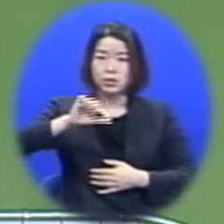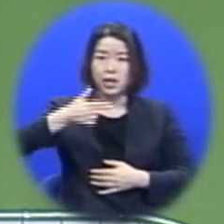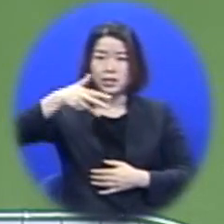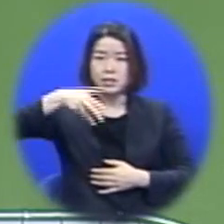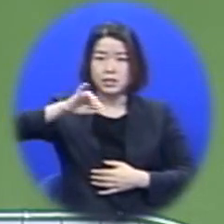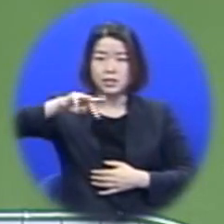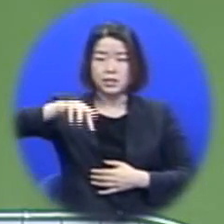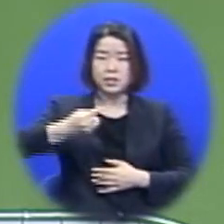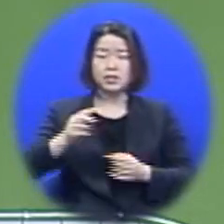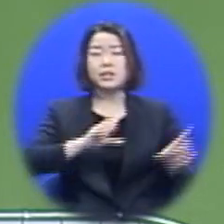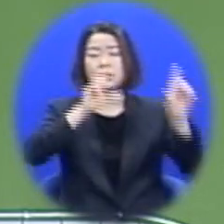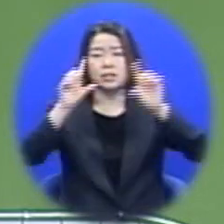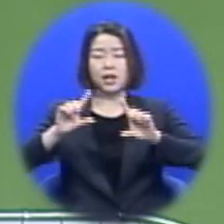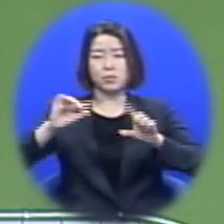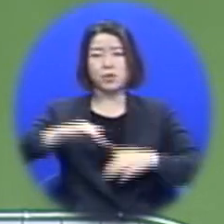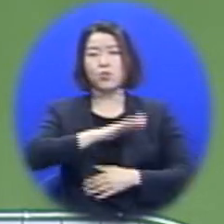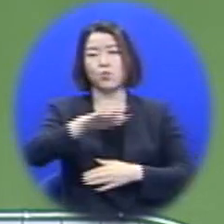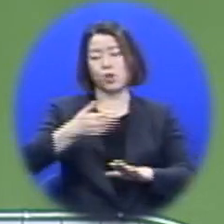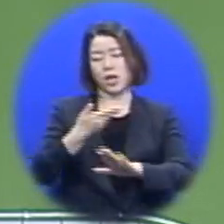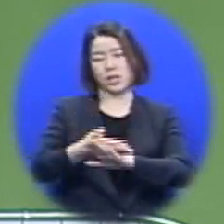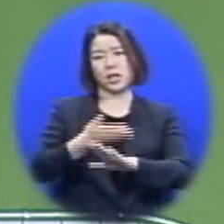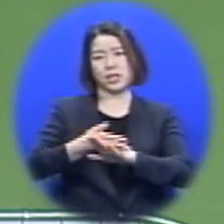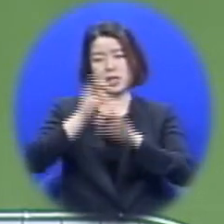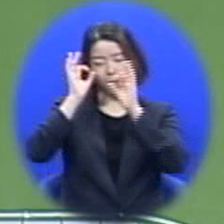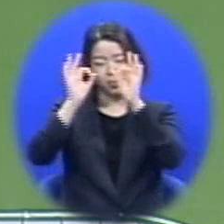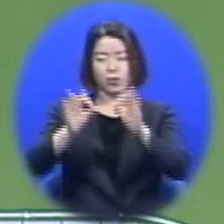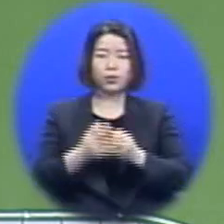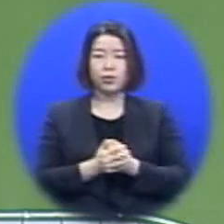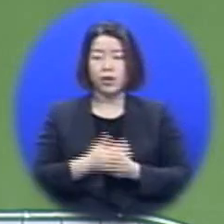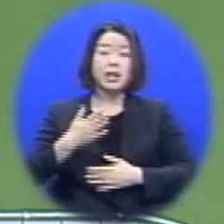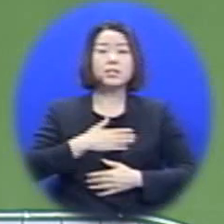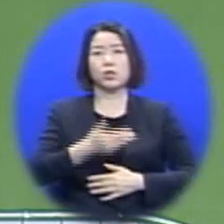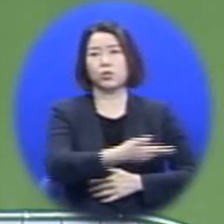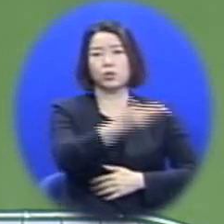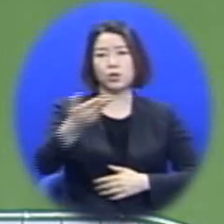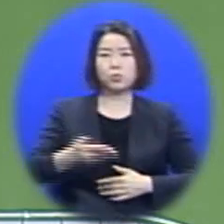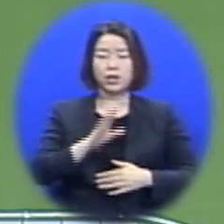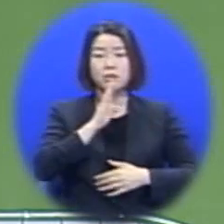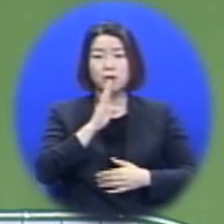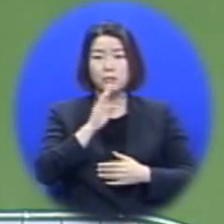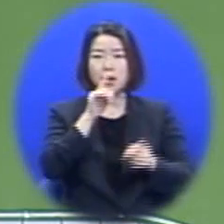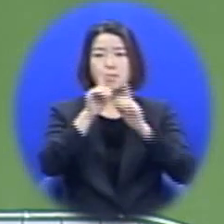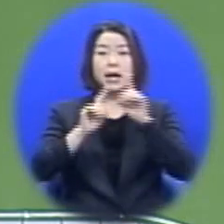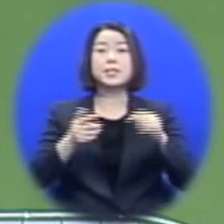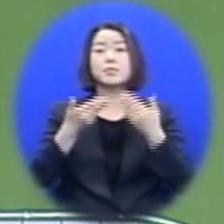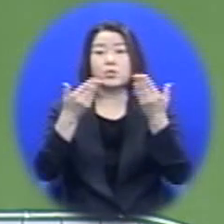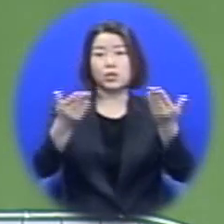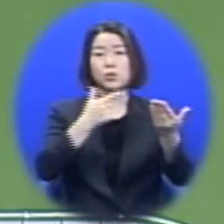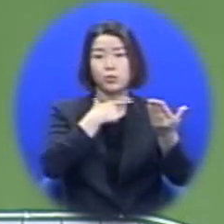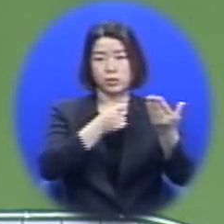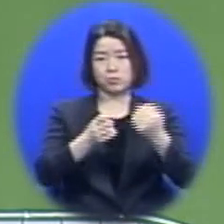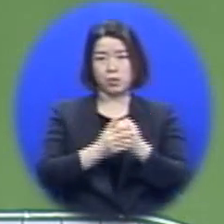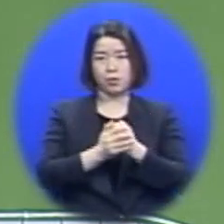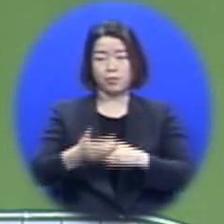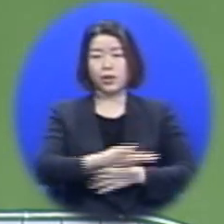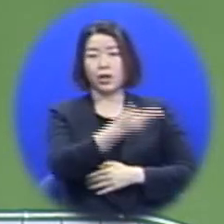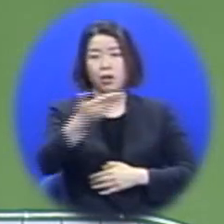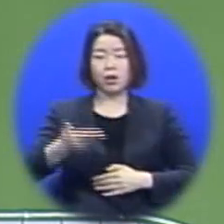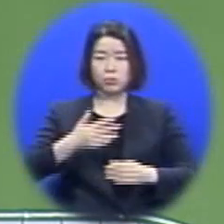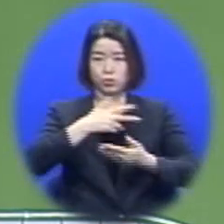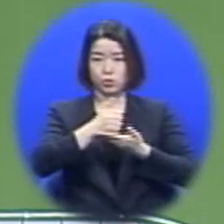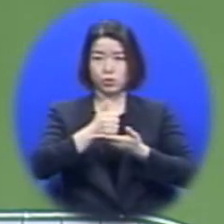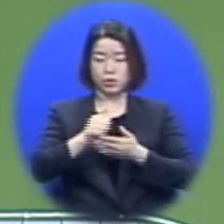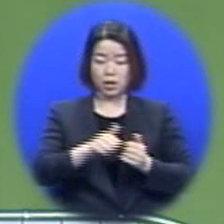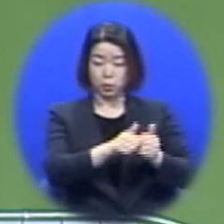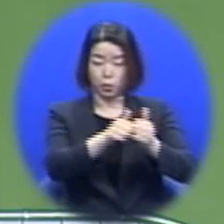다른 것처럼 보이는 거예요. 저는 여러분에게 정말 말씀드리고 싶어요. 여러분, 주님과 동행하는